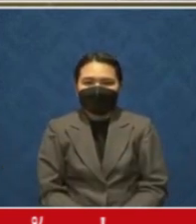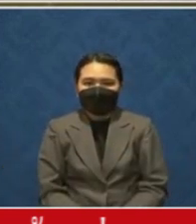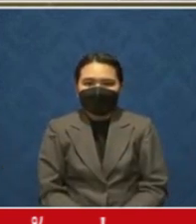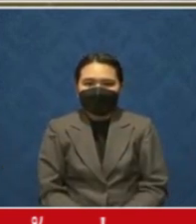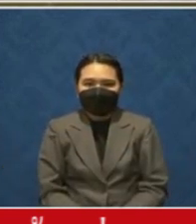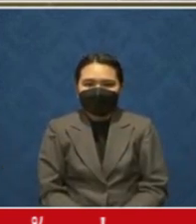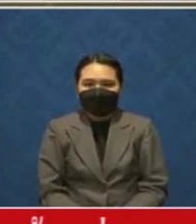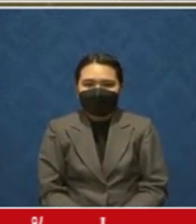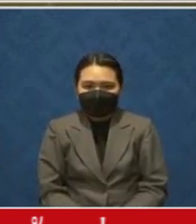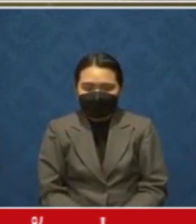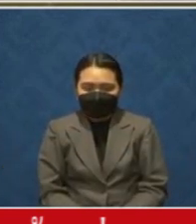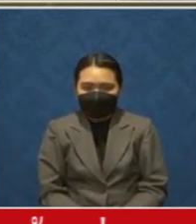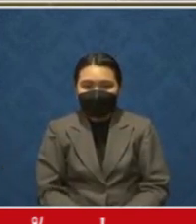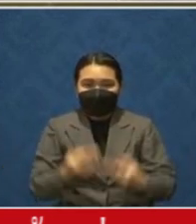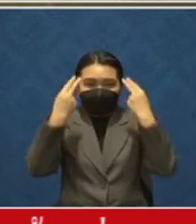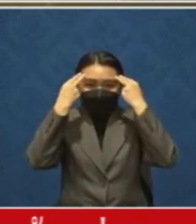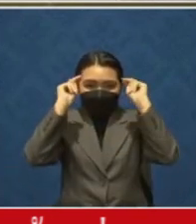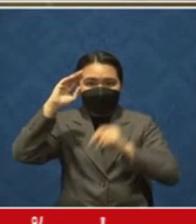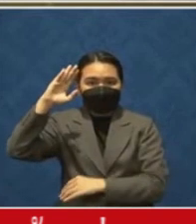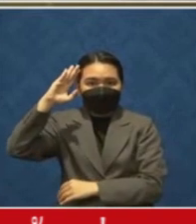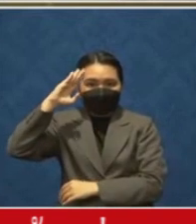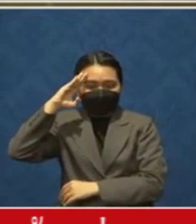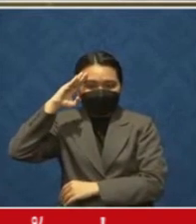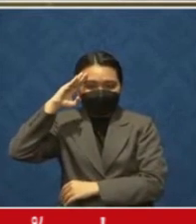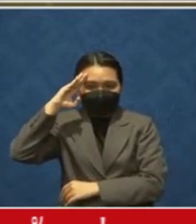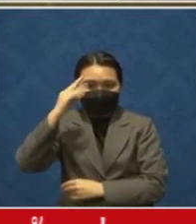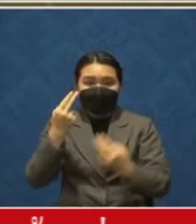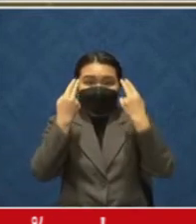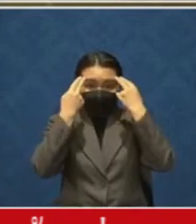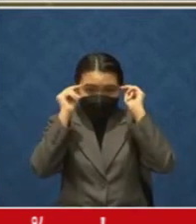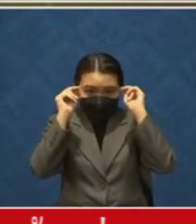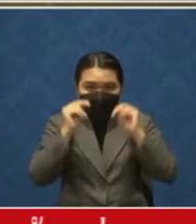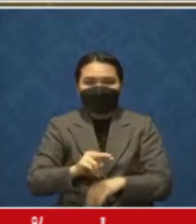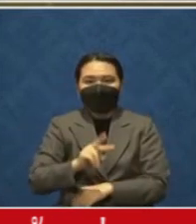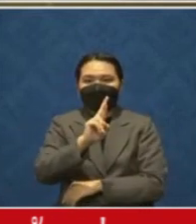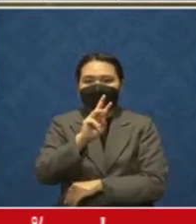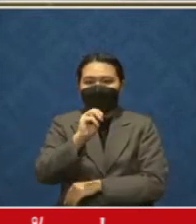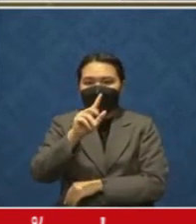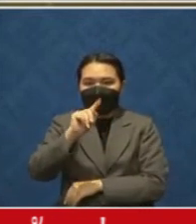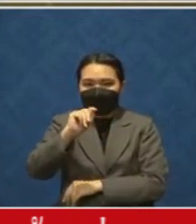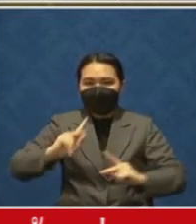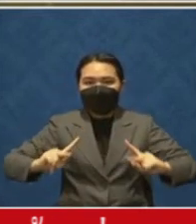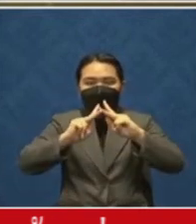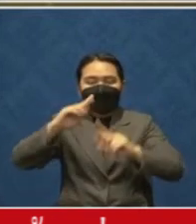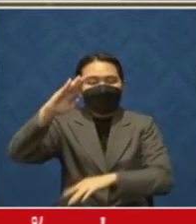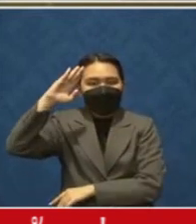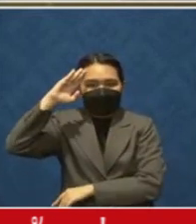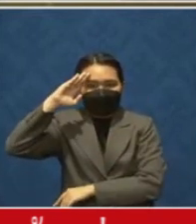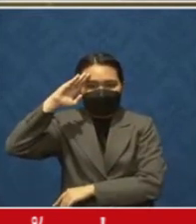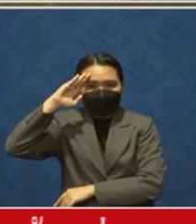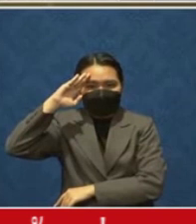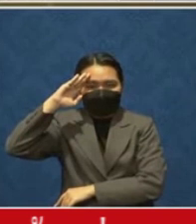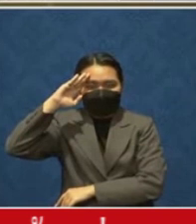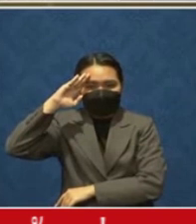ท่านประธานครับพลเอกประยุทธ์จันทร์โอชาเนี่ยนายกรัฐมนตรีและรัฐมนตรีว่าการกระทรวงกลาโห